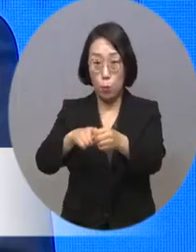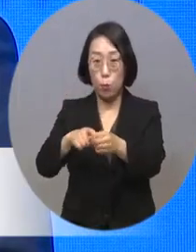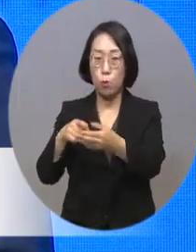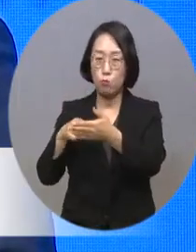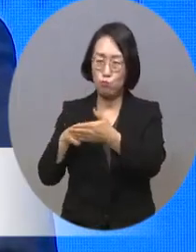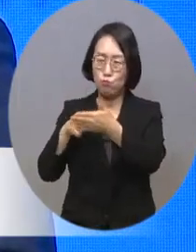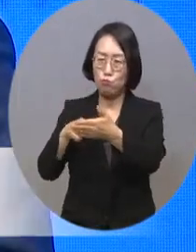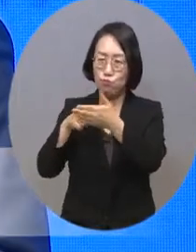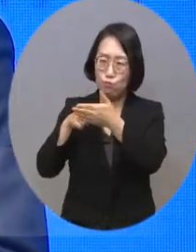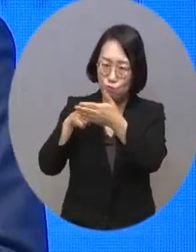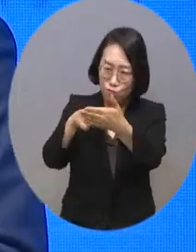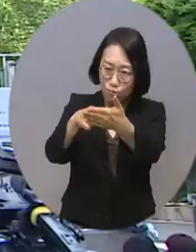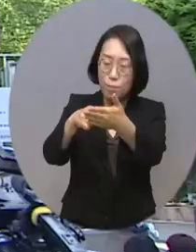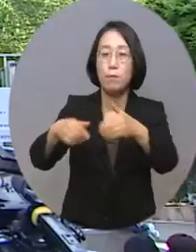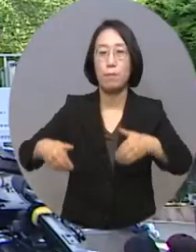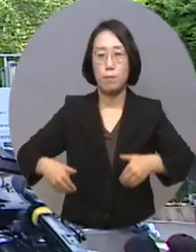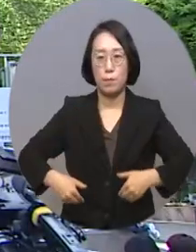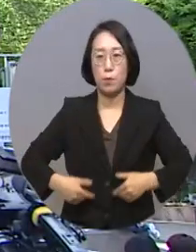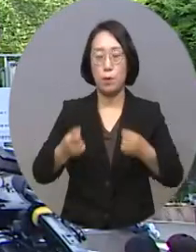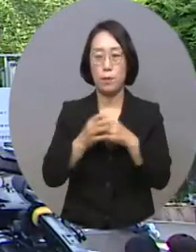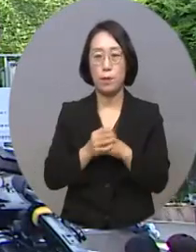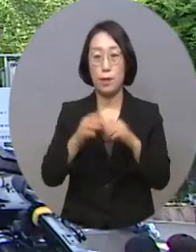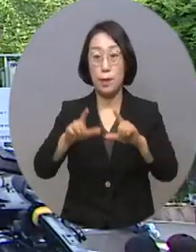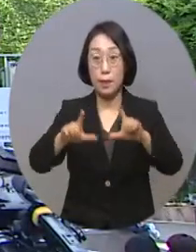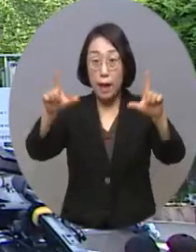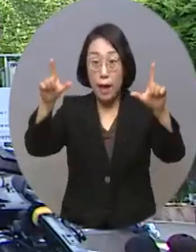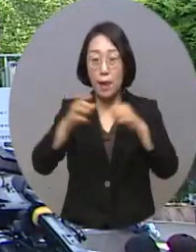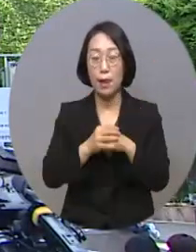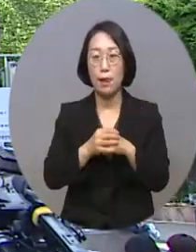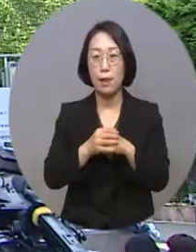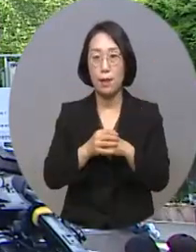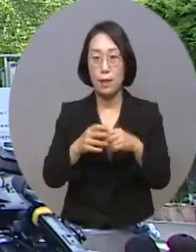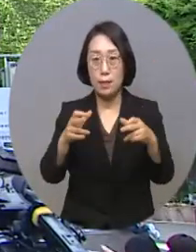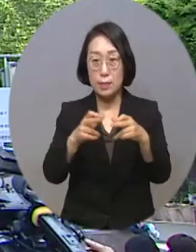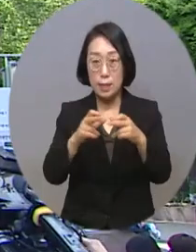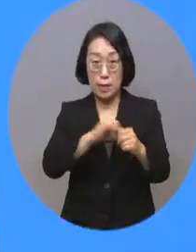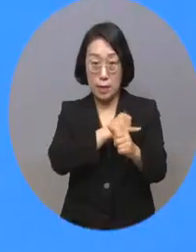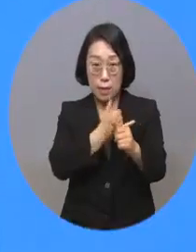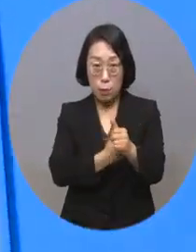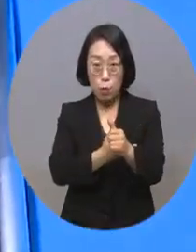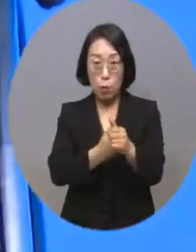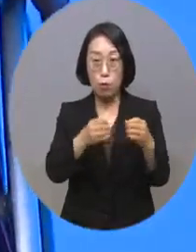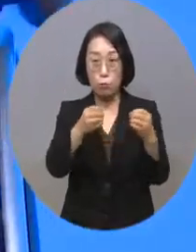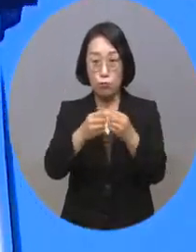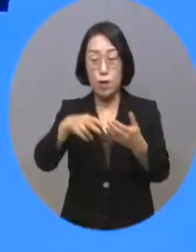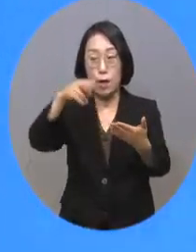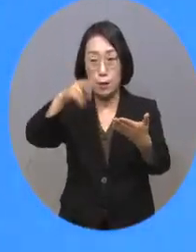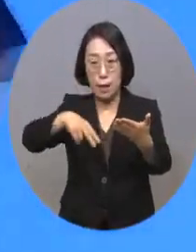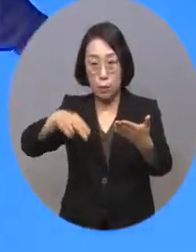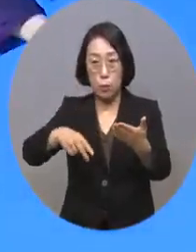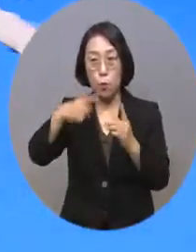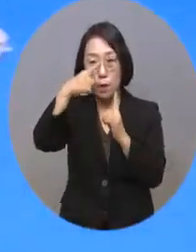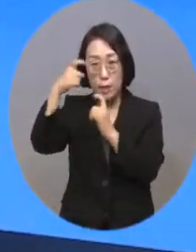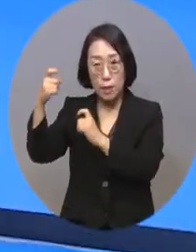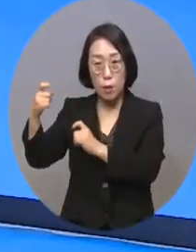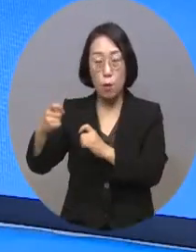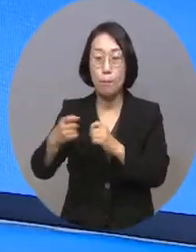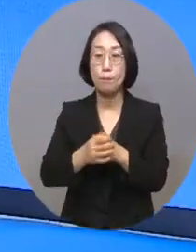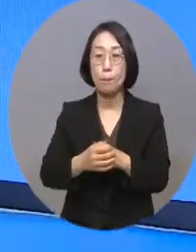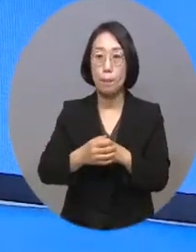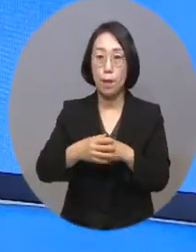뚜벅뚜벅 나아가야 할 것 같습니다. 이날 현장에서는 장애인 인권원장 낭독, 기념공연 등 다양한